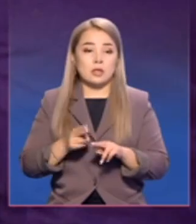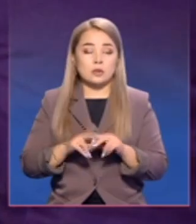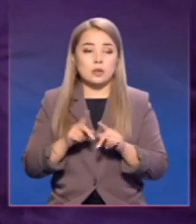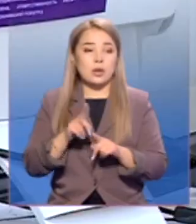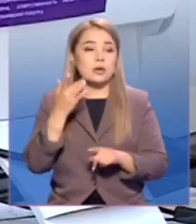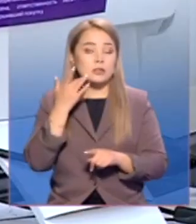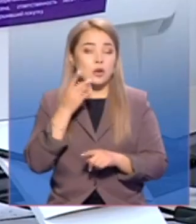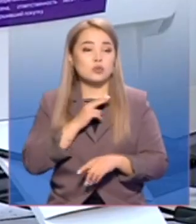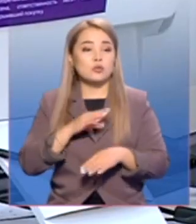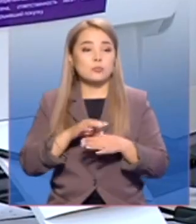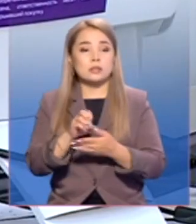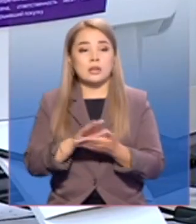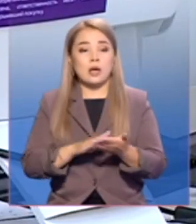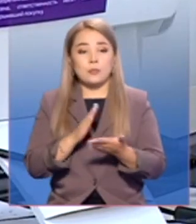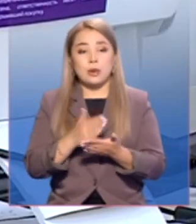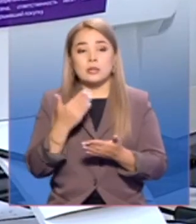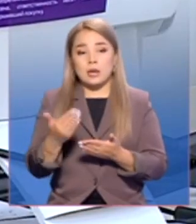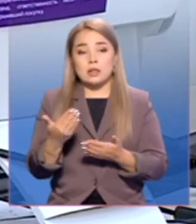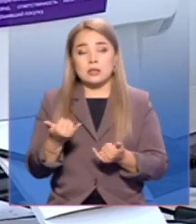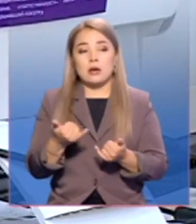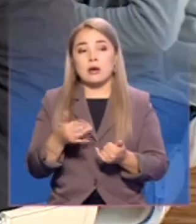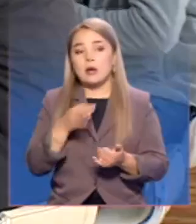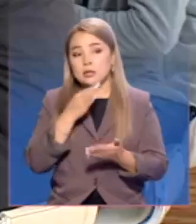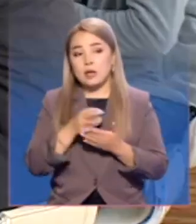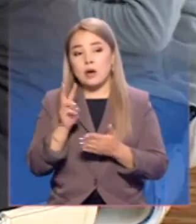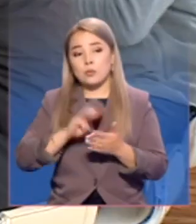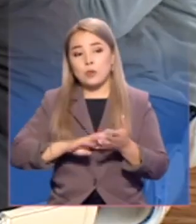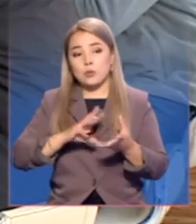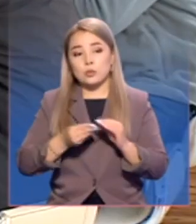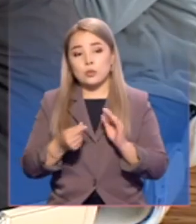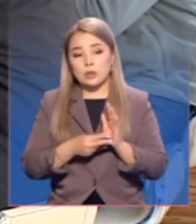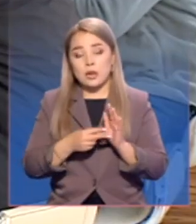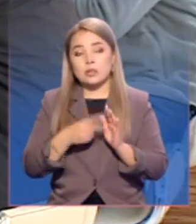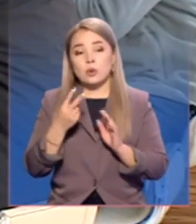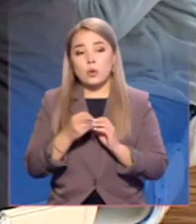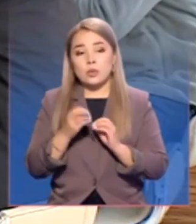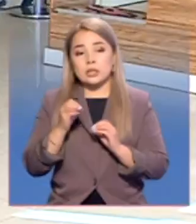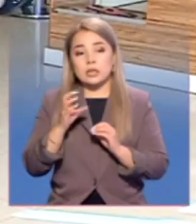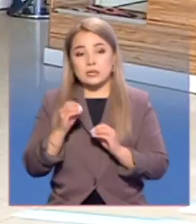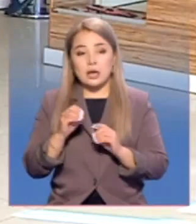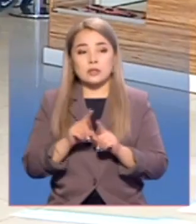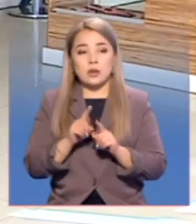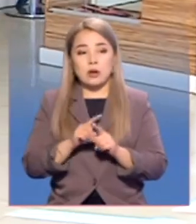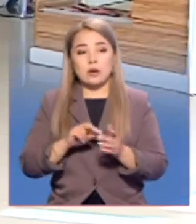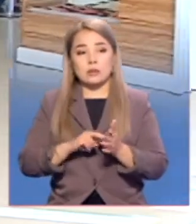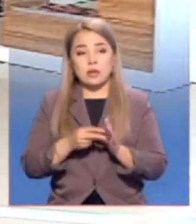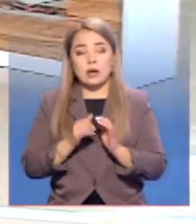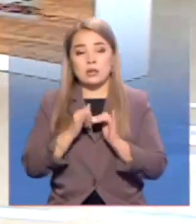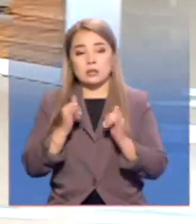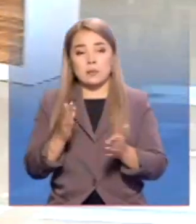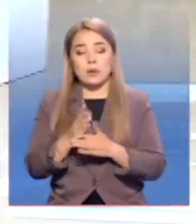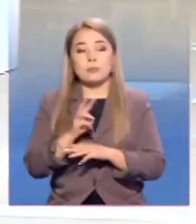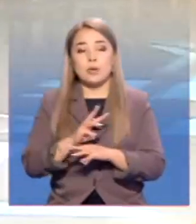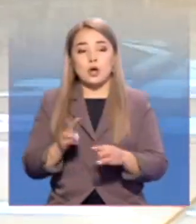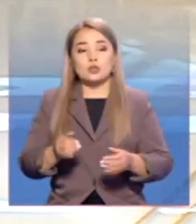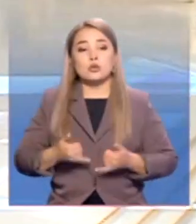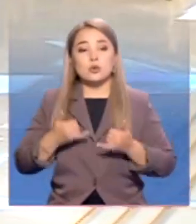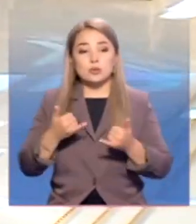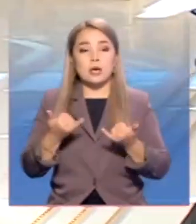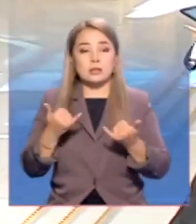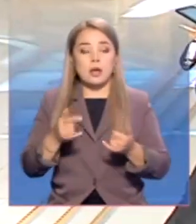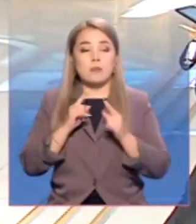әдеттегі жұмысын жалғастыра береді. Сондықтан салынатын айыппұл көлемін 10 есе арттыру жоспарланып отыр. Министрліктің бұл ұсынысы